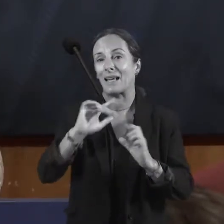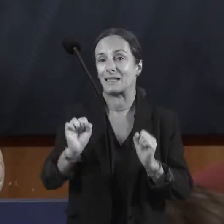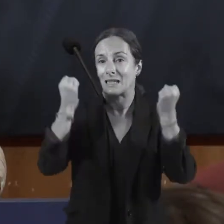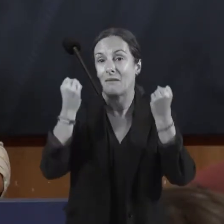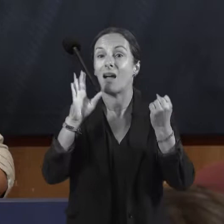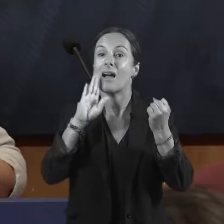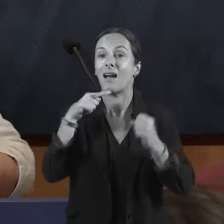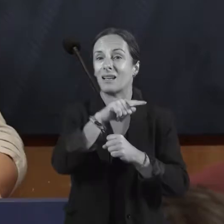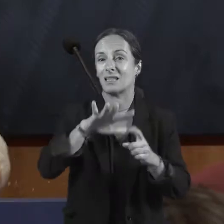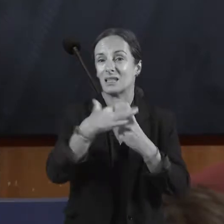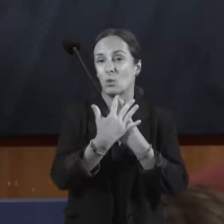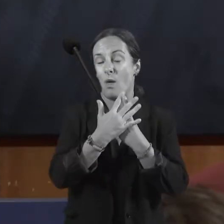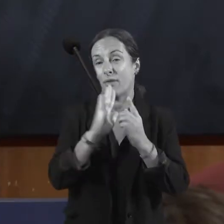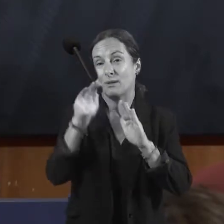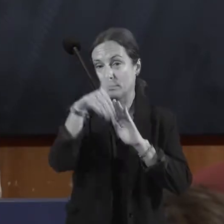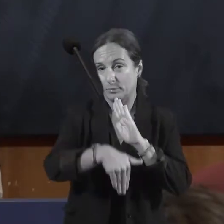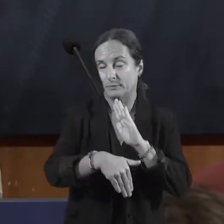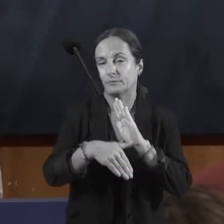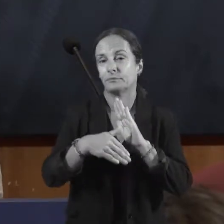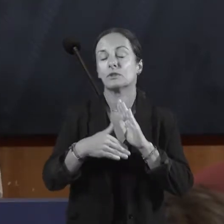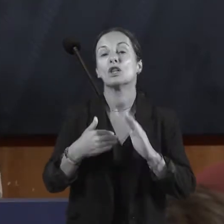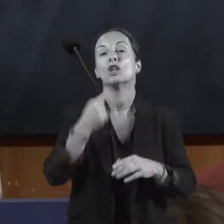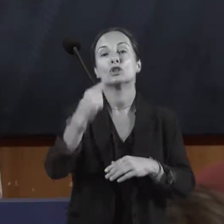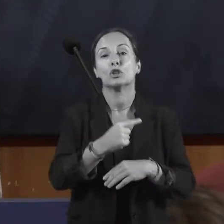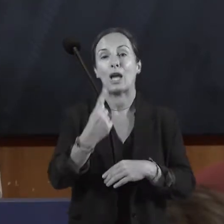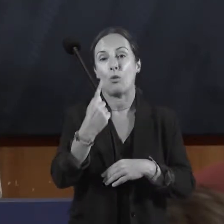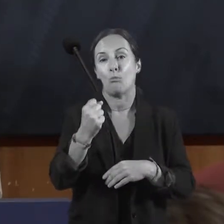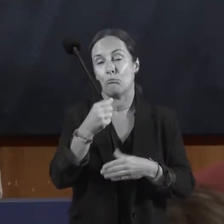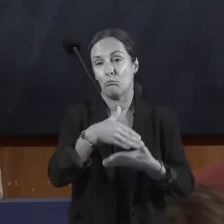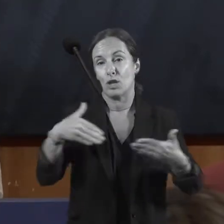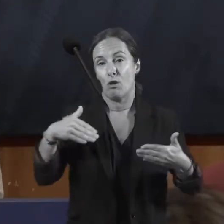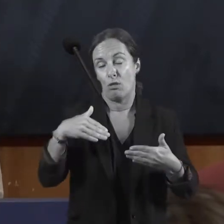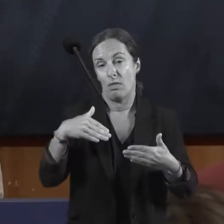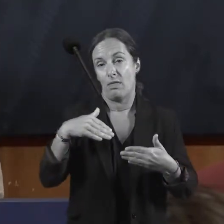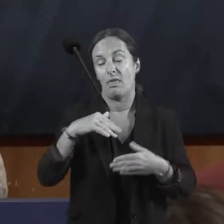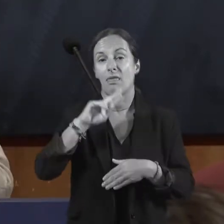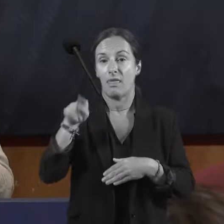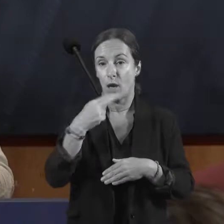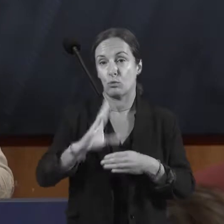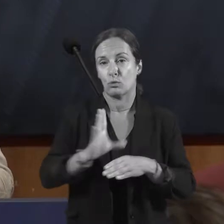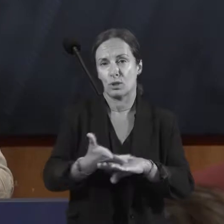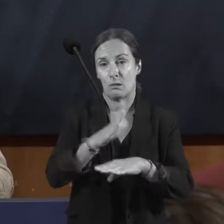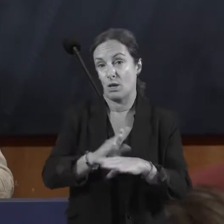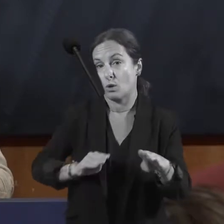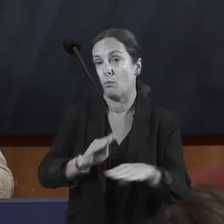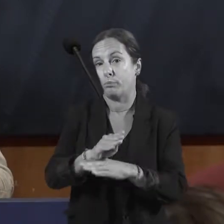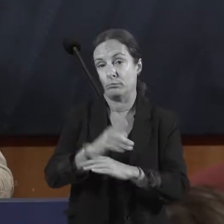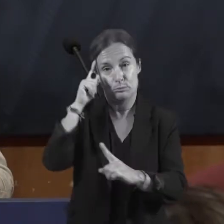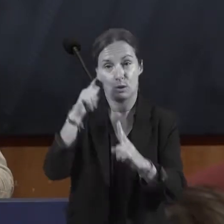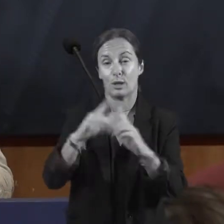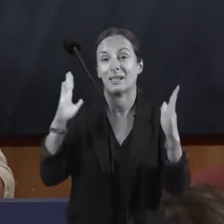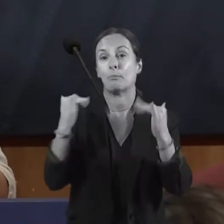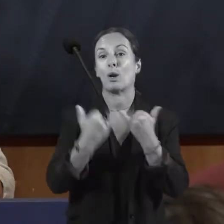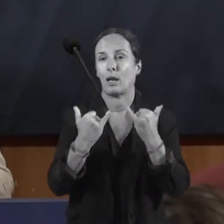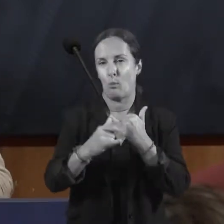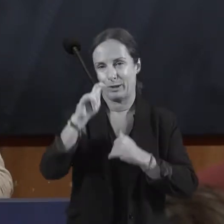emissor britànic, no?, que destinem en total 1 milió d'euros de Consell de Mallorca per aquesta temporada, per aquesta propera temporada. Bueno, lo important de la Fira